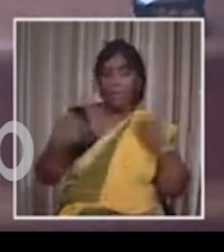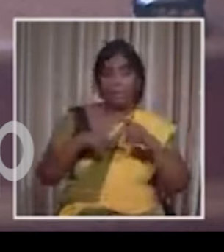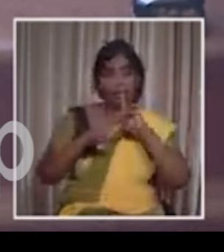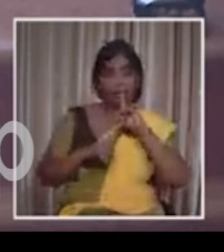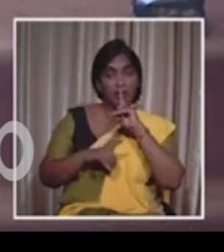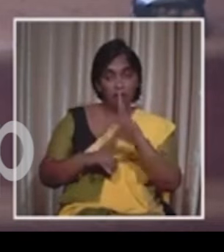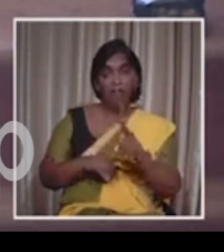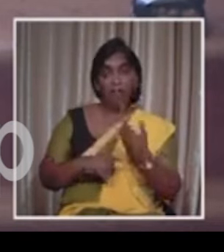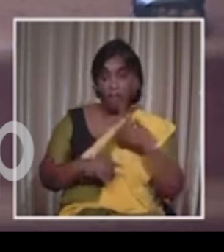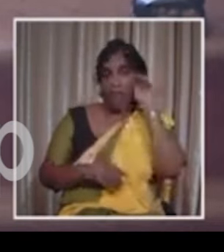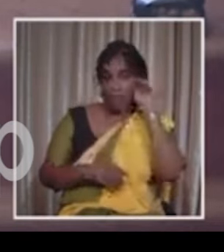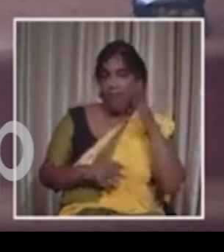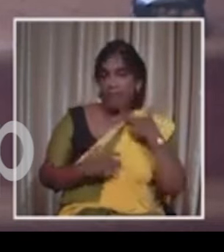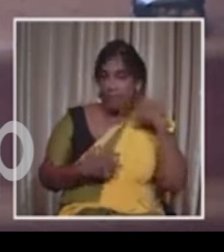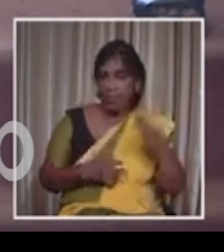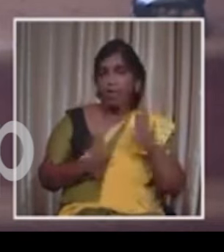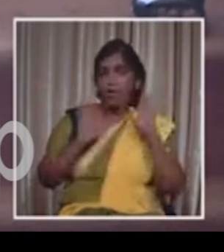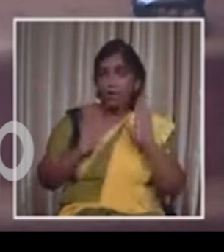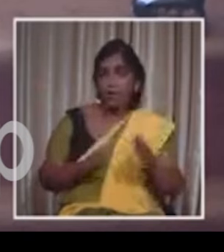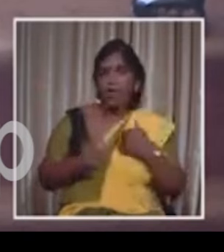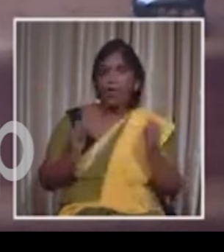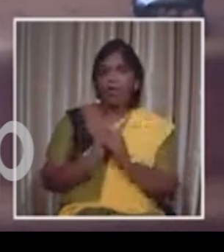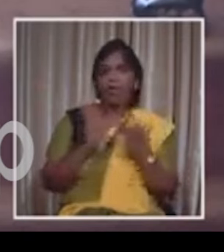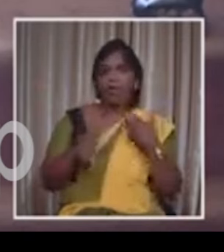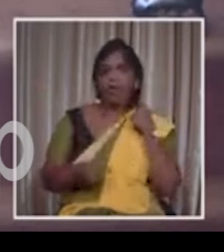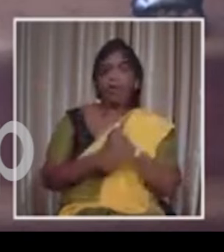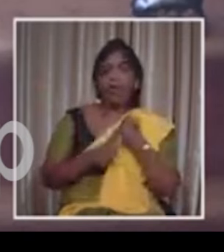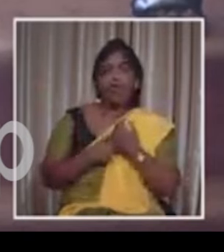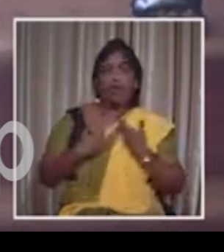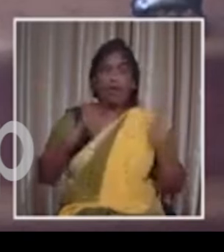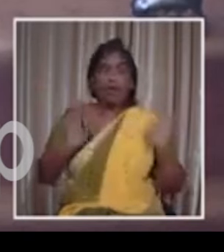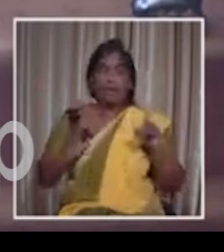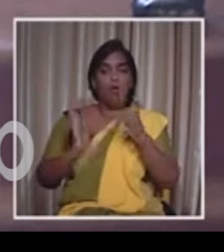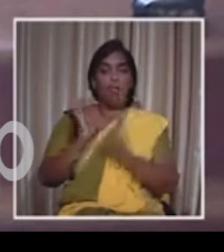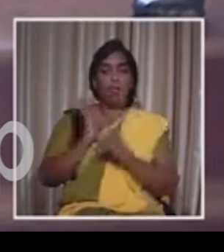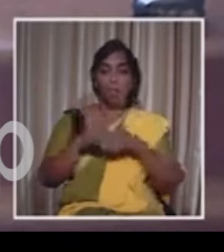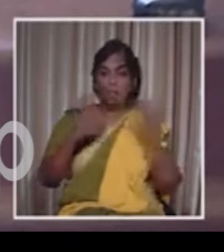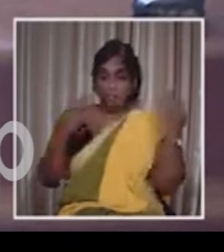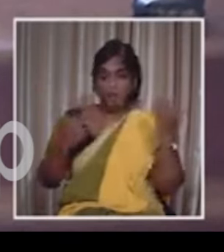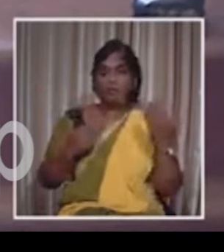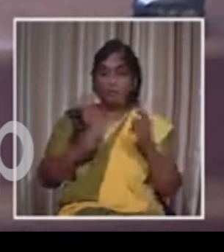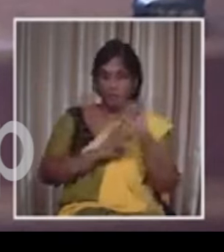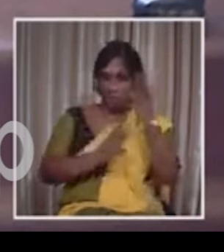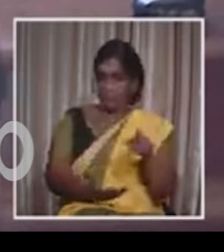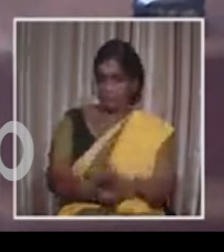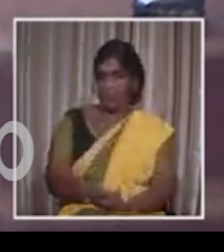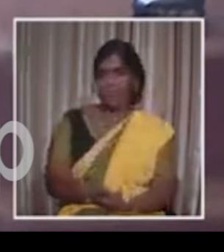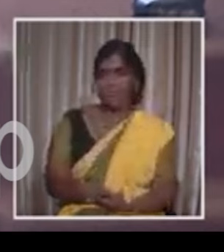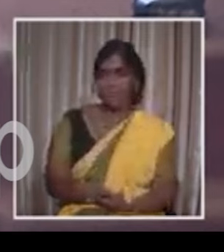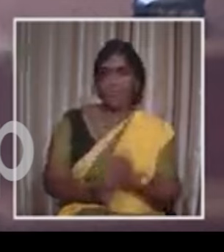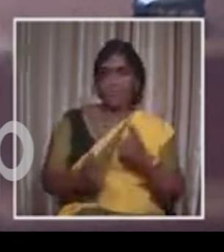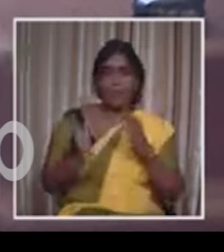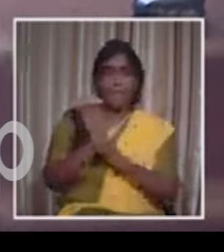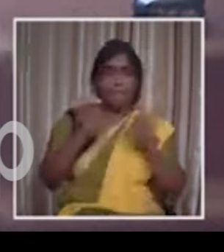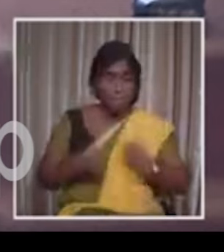තිබුණා අපිට ආරංචි වෙලා තිබුණා හැබැයි අපි මුකුත් කරේ නැහැ අපේ ආණ්ඩුව නෙමෙයි කියලා මම බය නැතු කියන්නේ ලංකාදීපේ මම මේක සභාගත කරලා තිනවා මේ පාර්ලිමේ මහින්ද